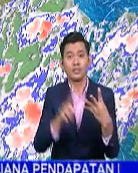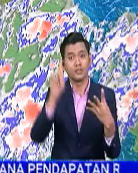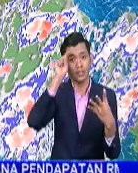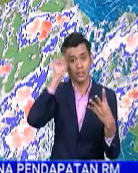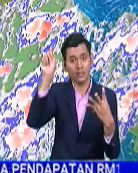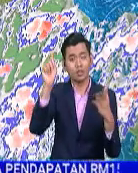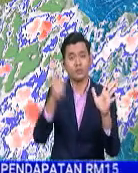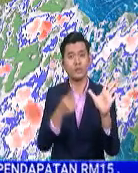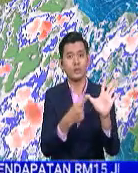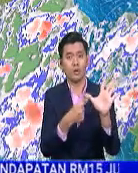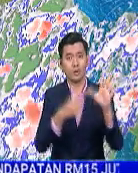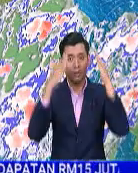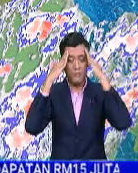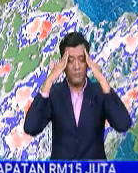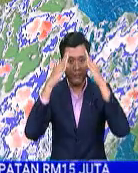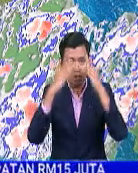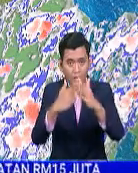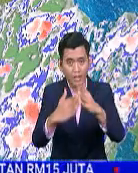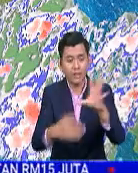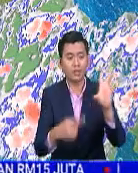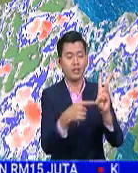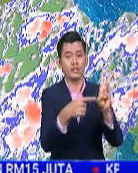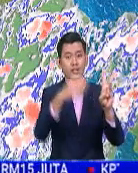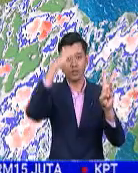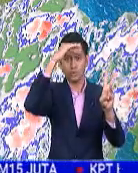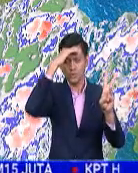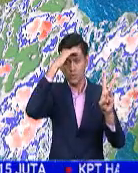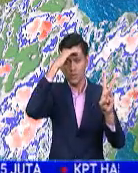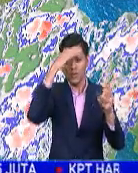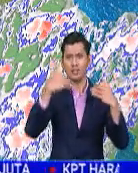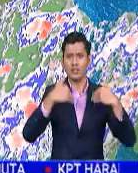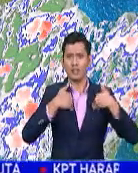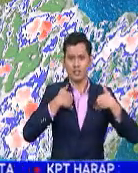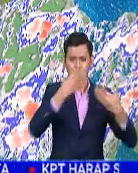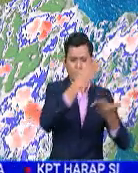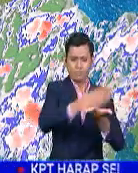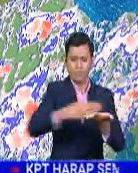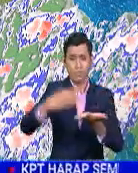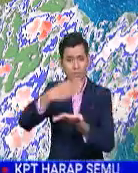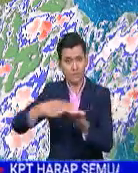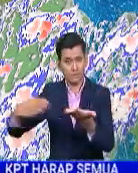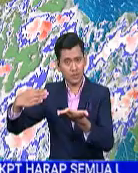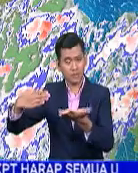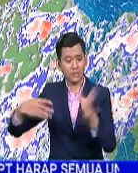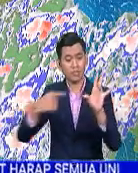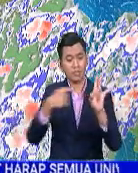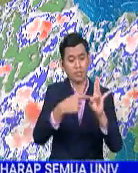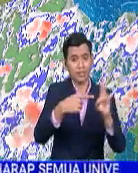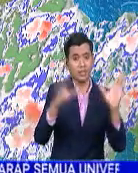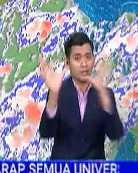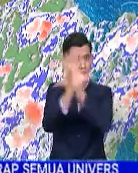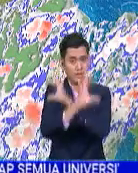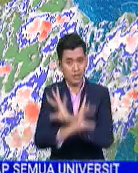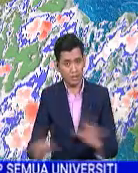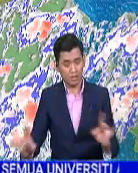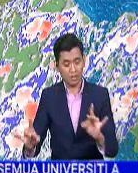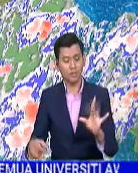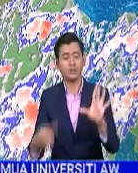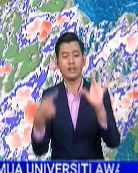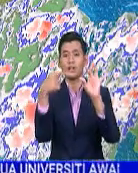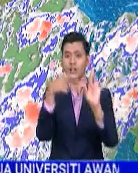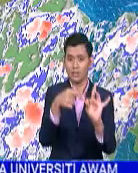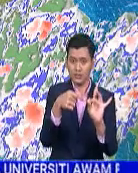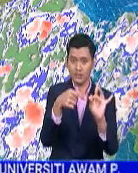dan juga di negeri Johor, serta melibatkan beberapa bahagian di negeri Sarawak dan juga Sabah yang